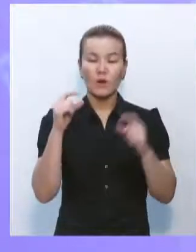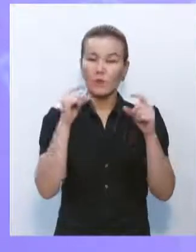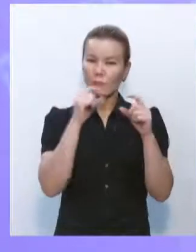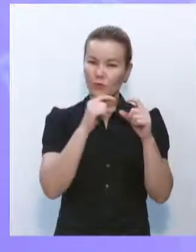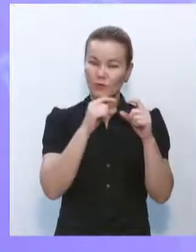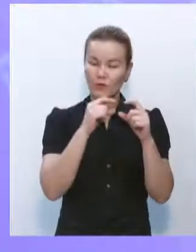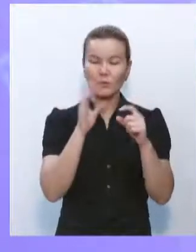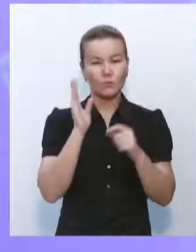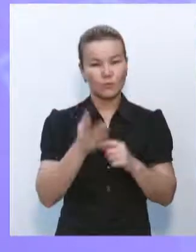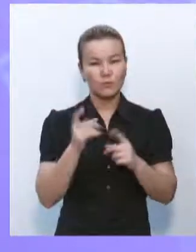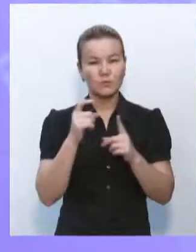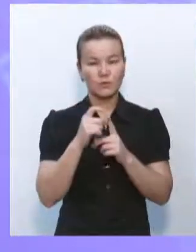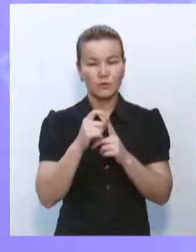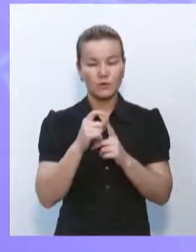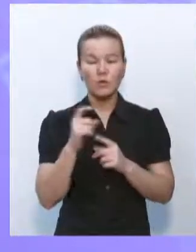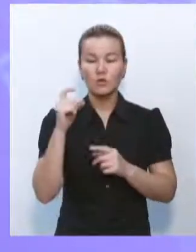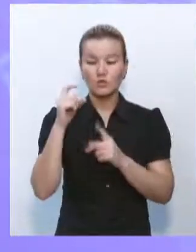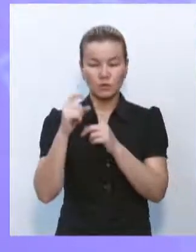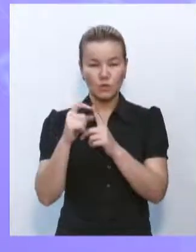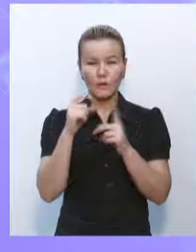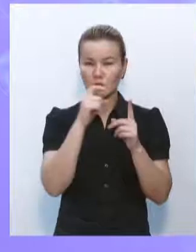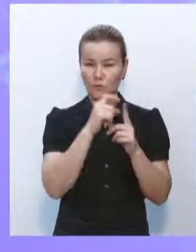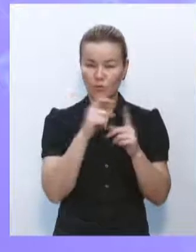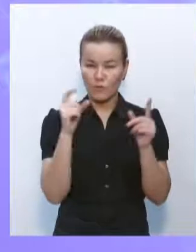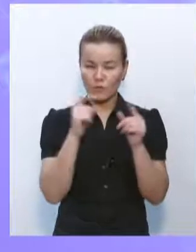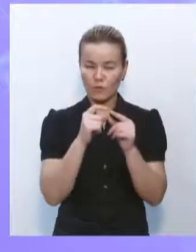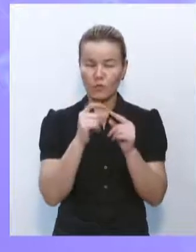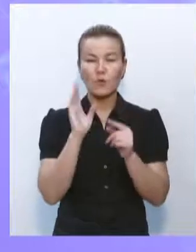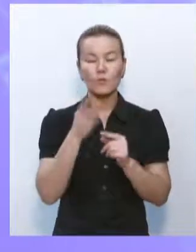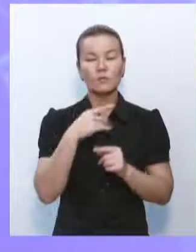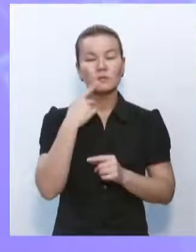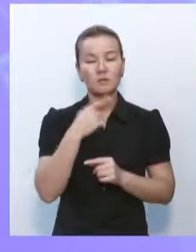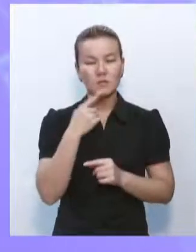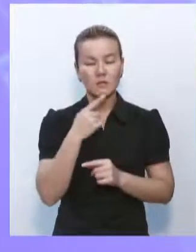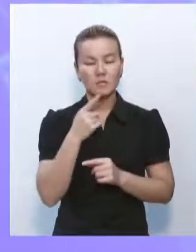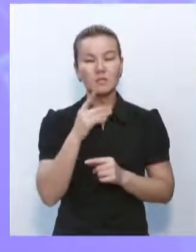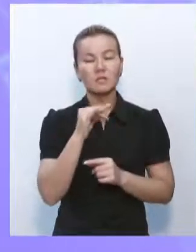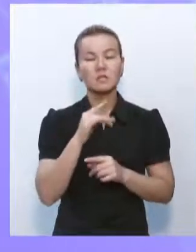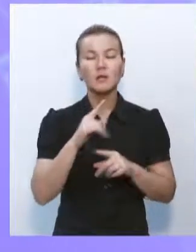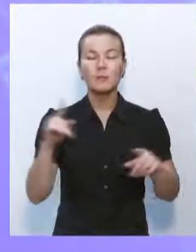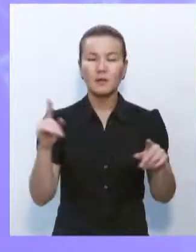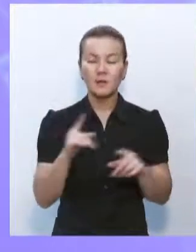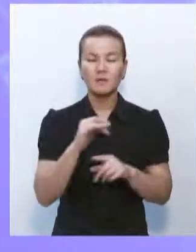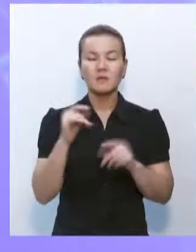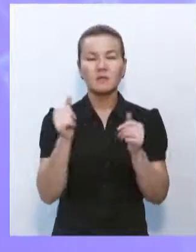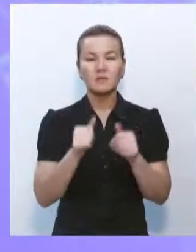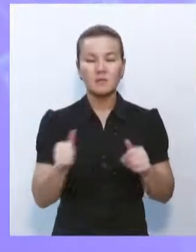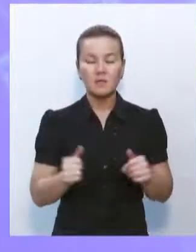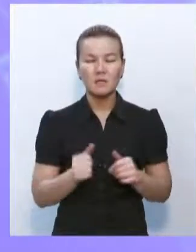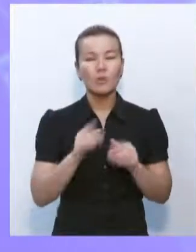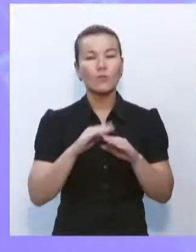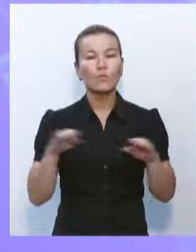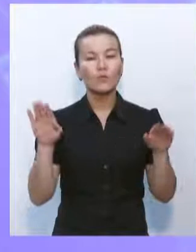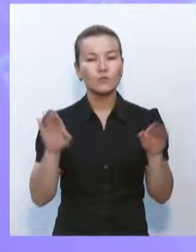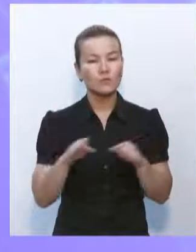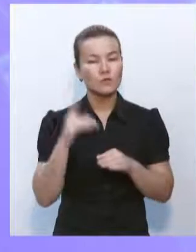букве будет слово, слово к слову речь готова. И напевна, и стройна,